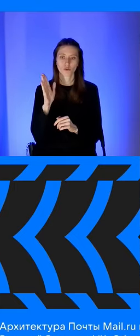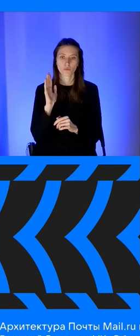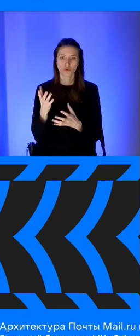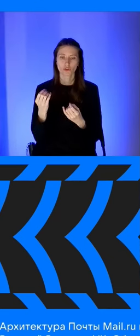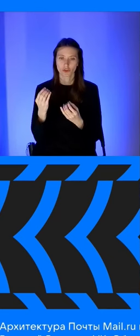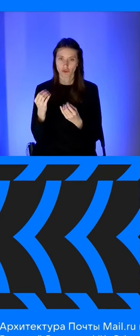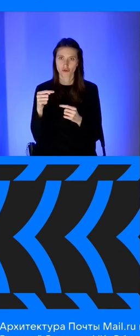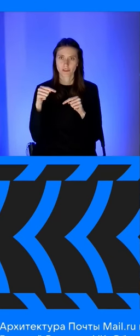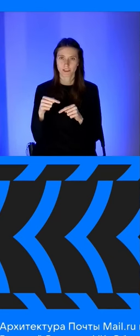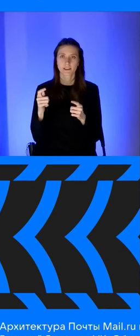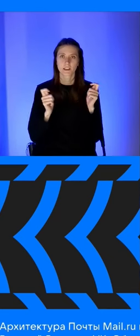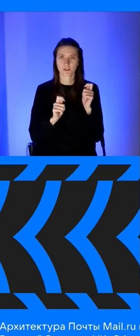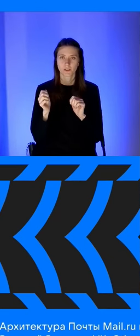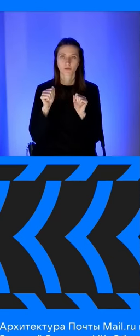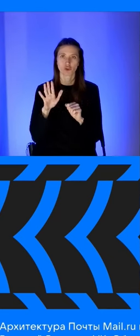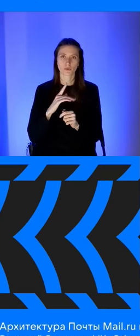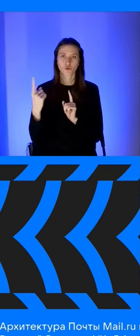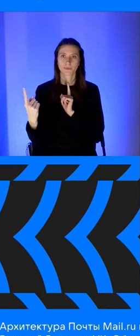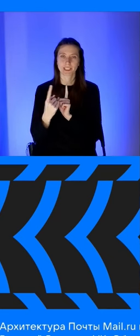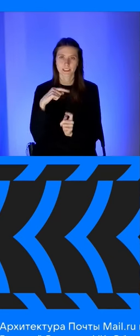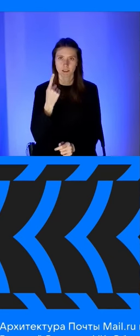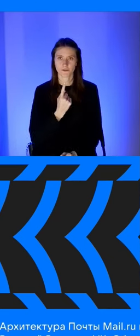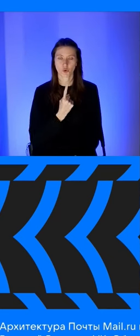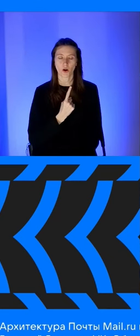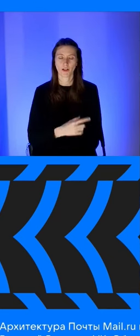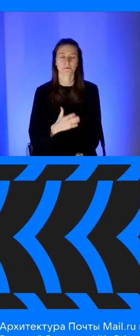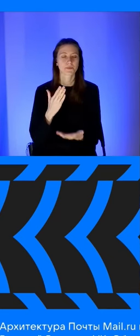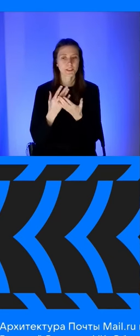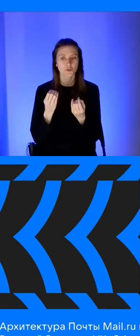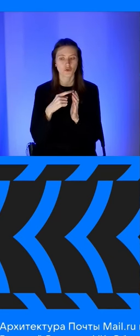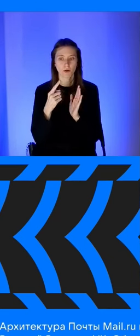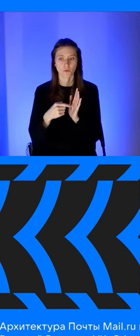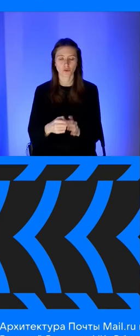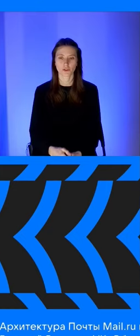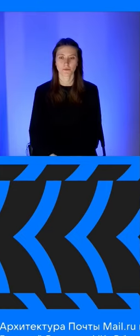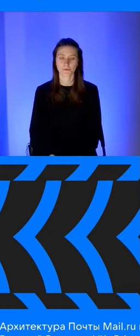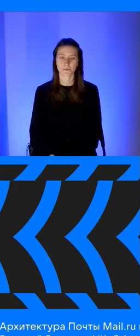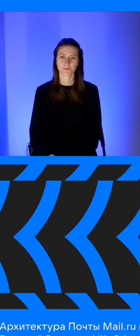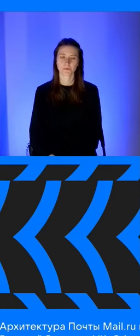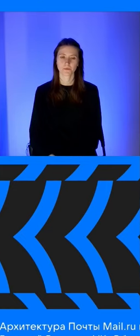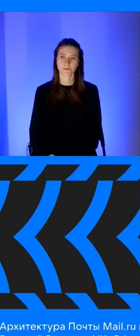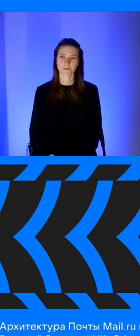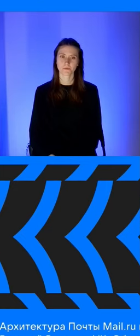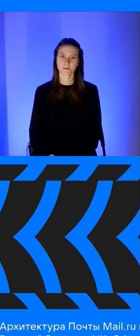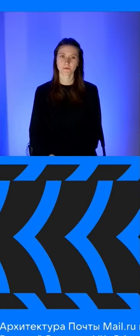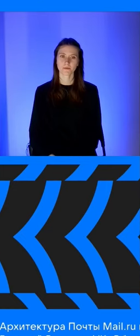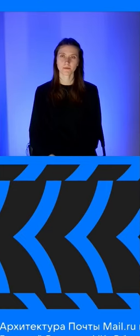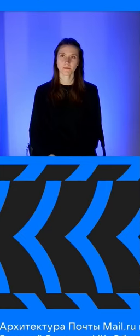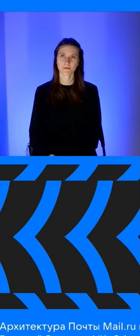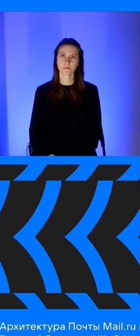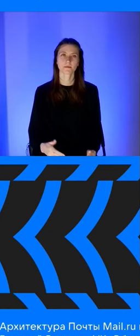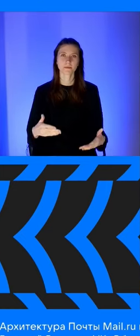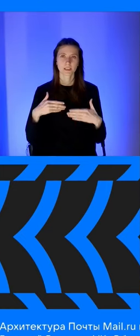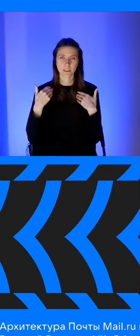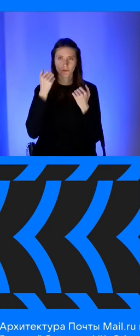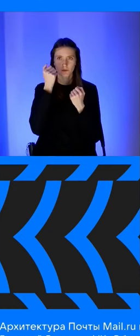конференции, можно потерзать Васю. Есть ли еще вопросы? Я вижу вон там два вопроса. Угу. Да-да-да.